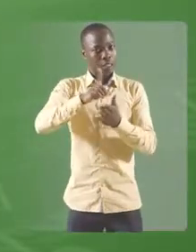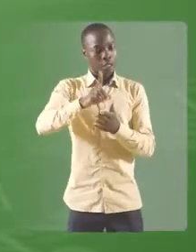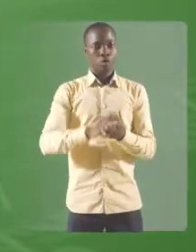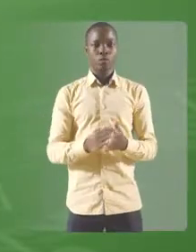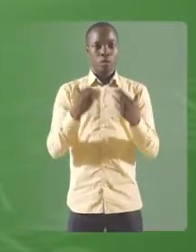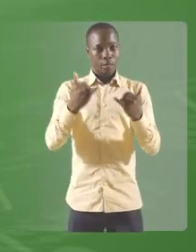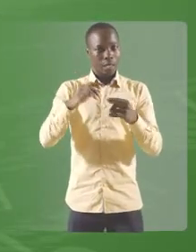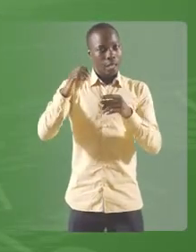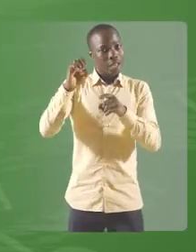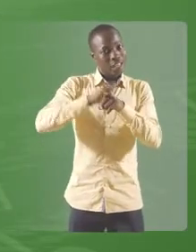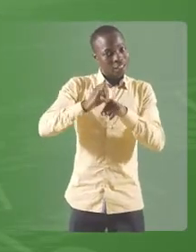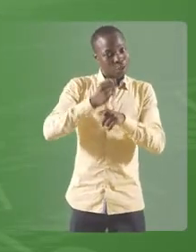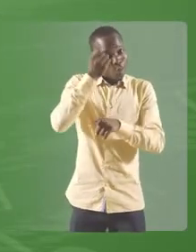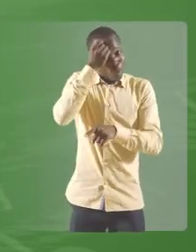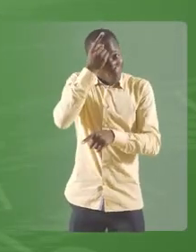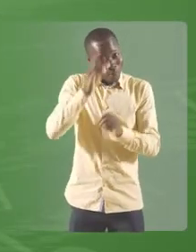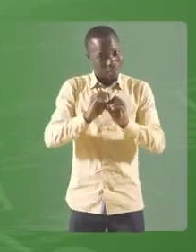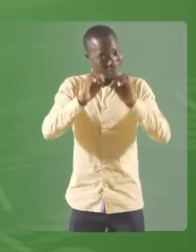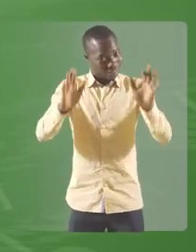Ainsi, des fixations.